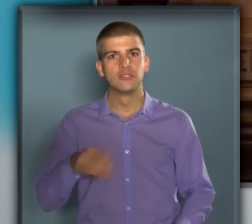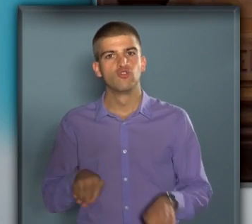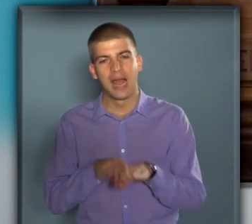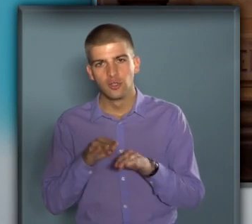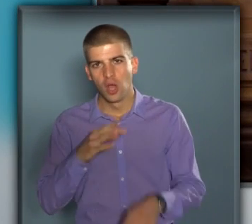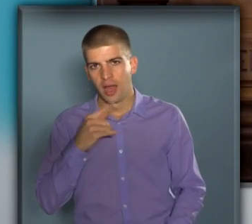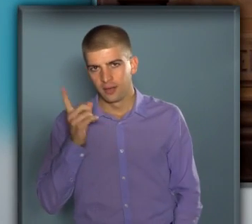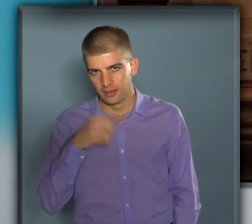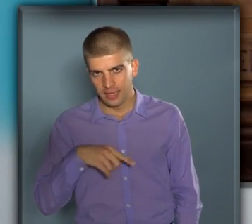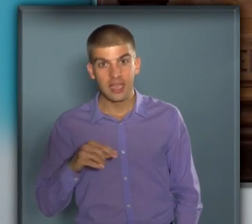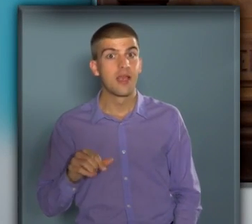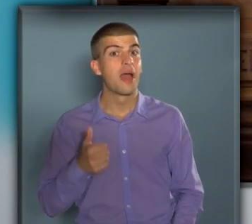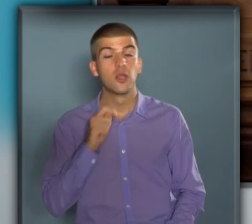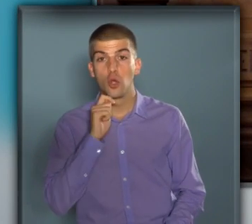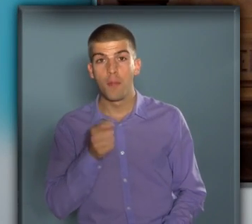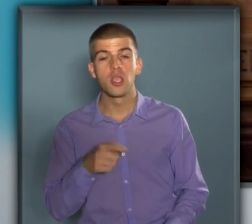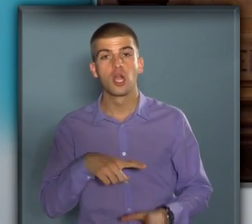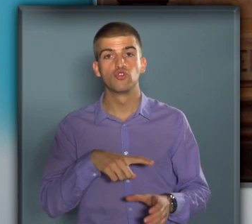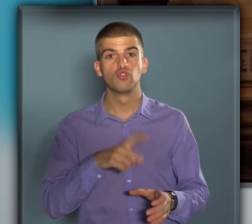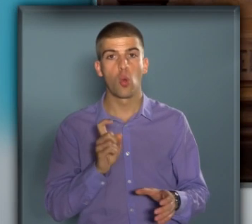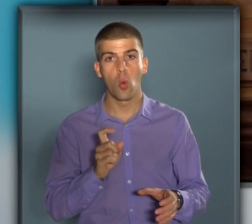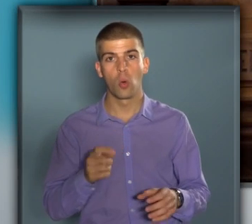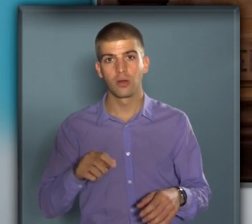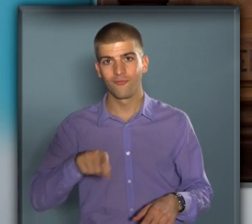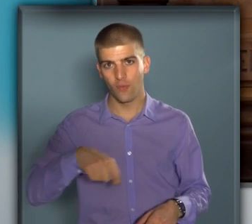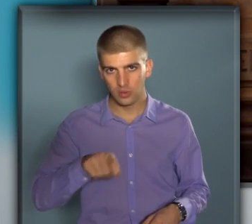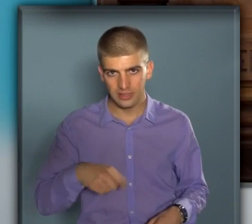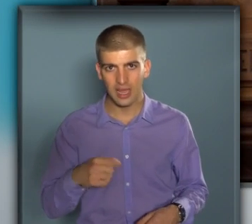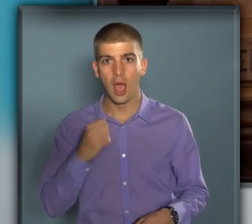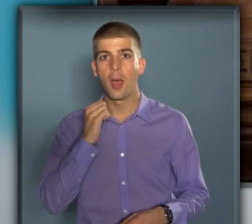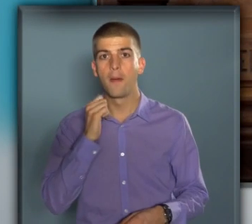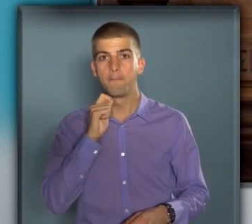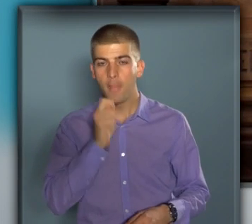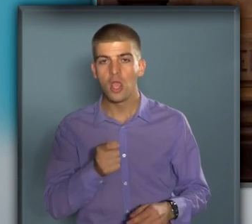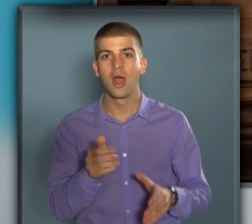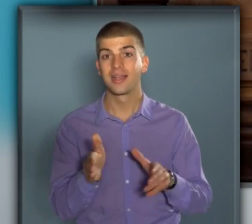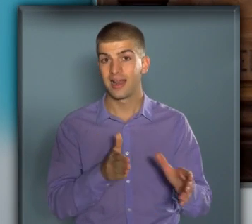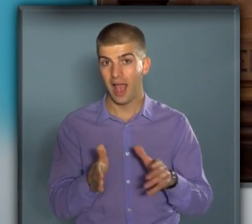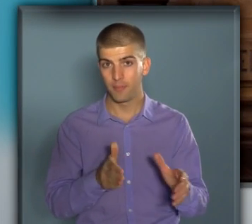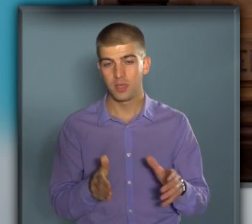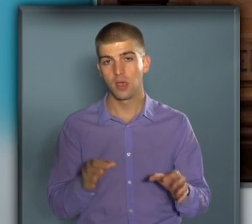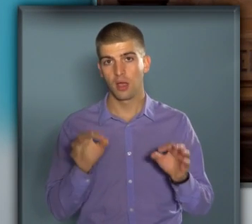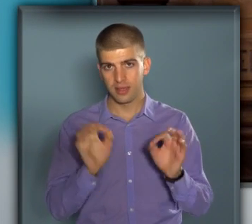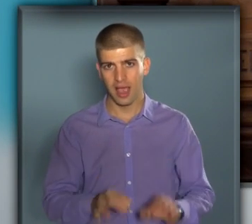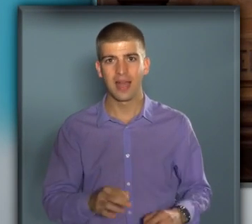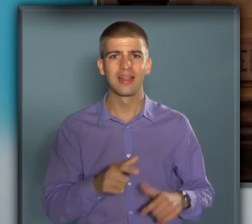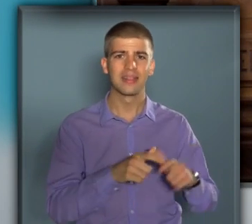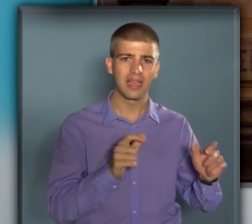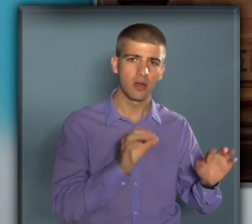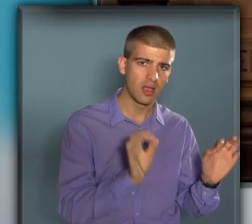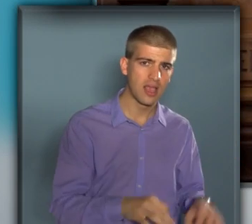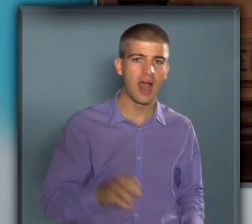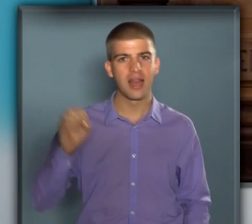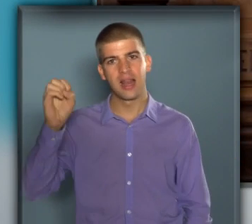Ganzéstársa részvénytársaság, az első magyar részvénycserfőzde, a Magyar Kerámia Társaság részvénytársaság, téglagyárak, a